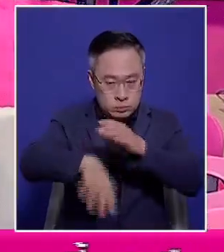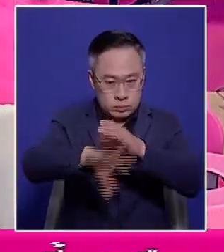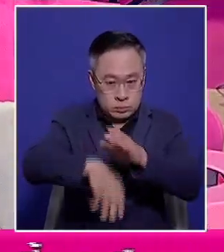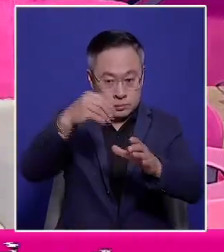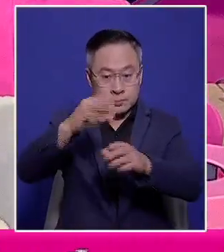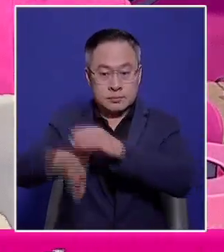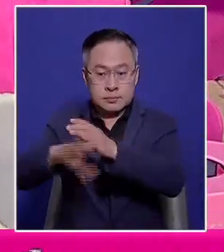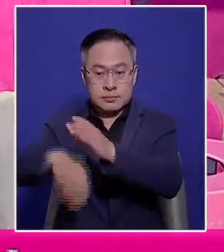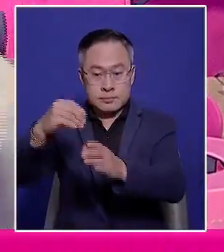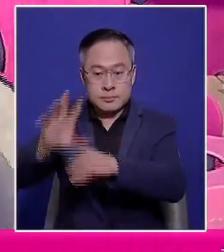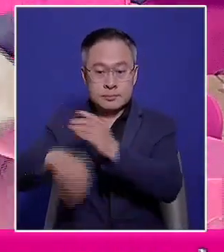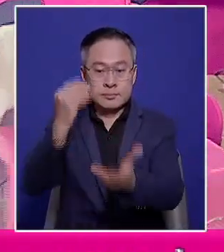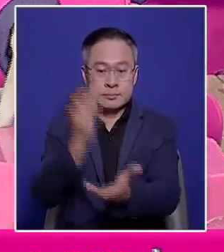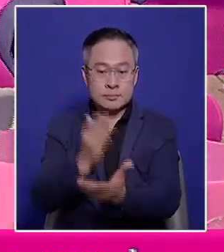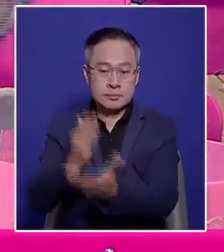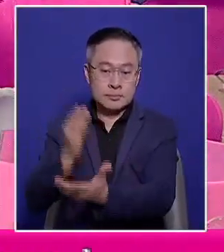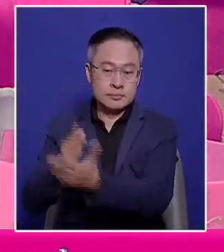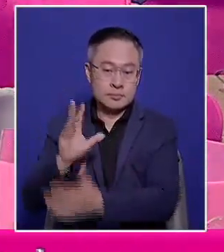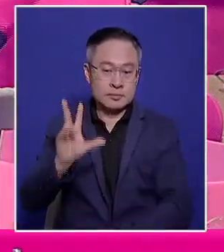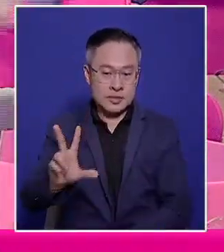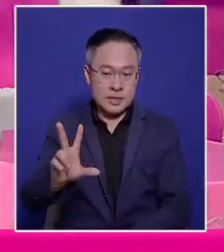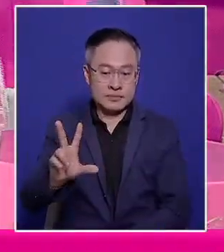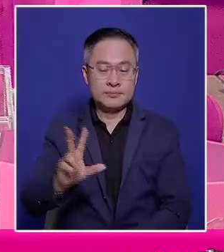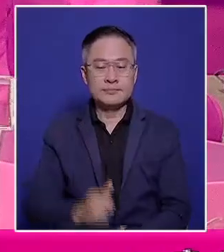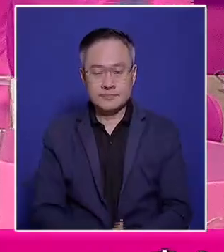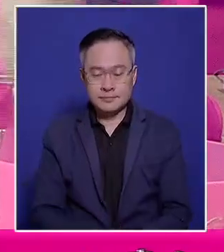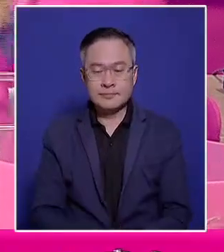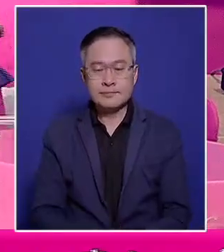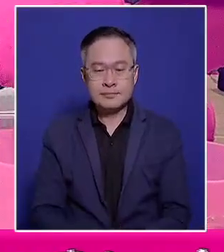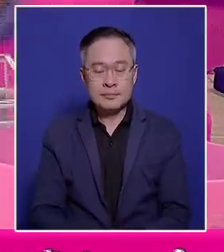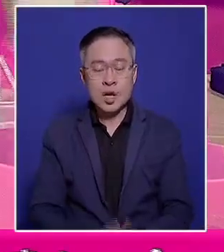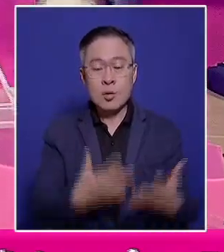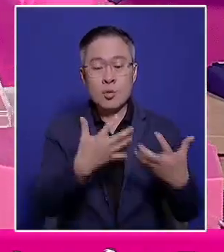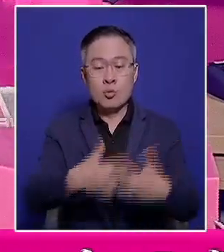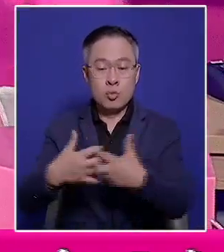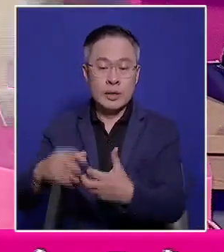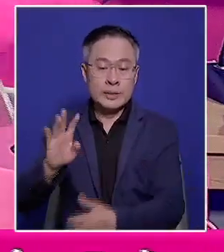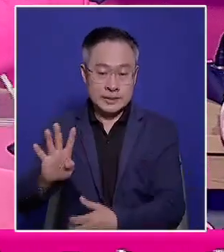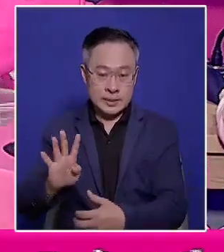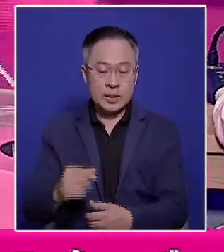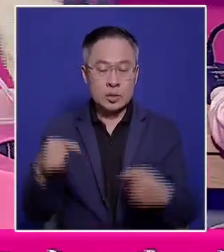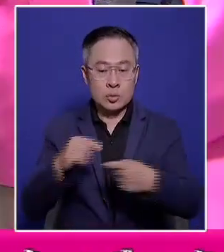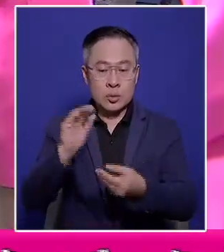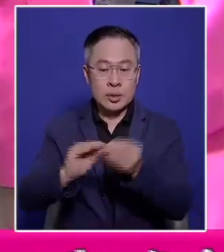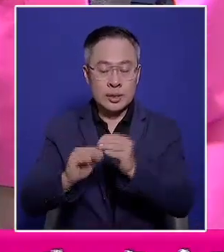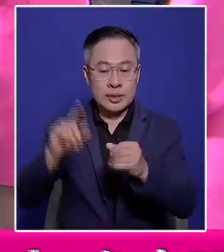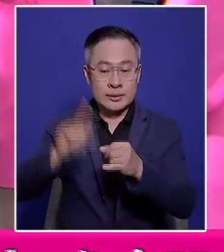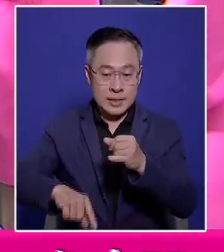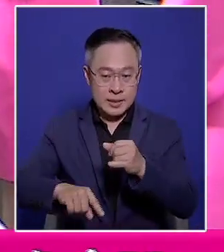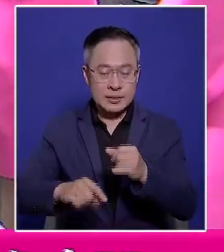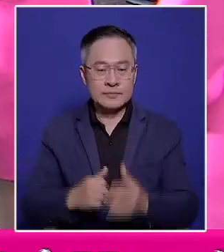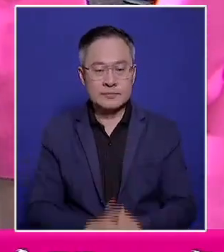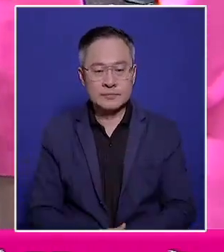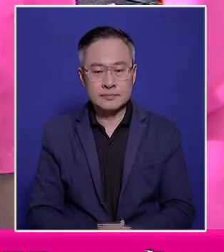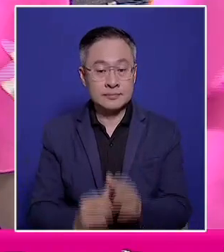รมการตรวจสอบและสุ่มจับลูกบอลแสดงหลักออก3หลักและใช้หลักที่เหลือในการออกรางวัลเลขท้าย4ตัวต่อไป